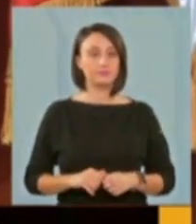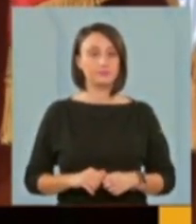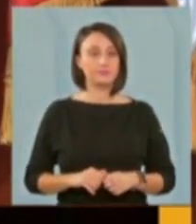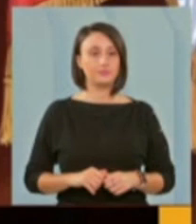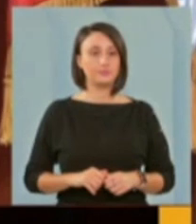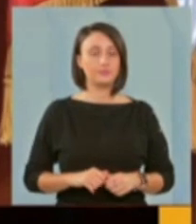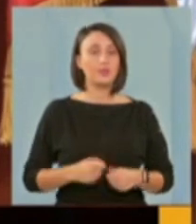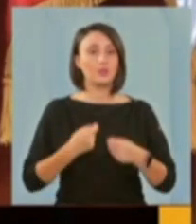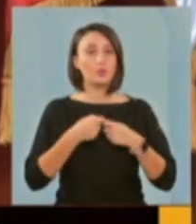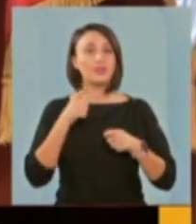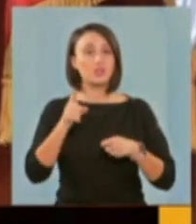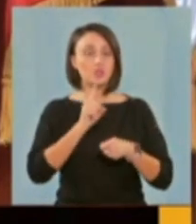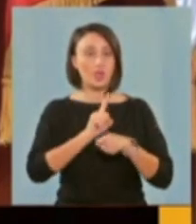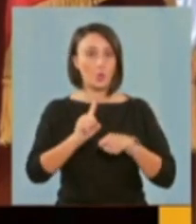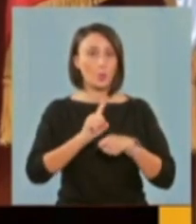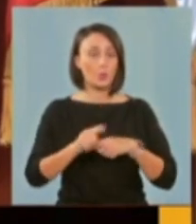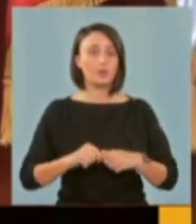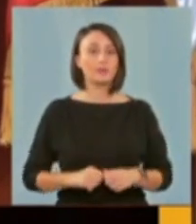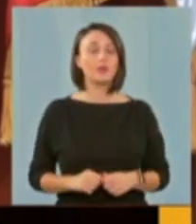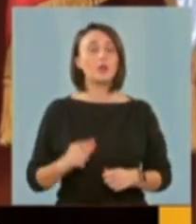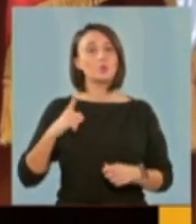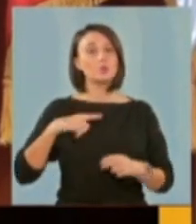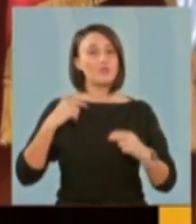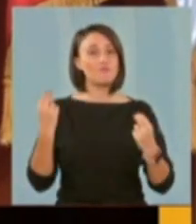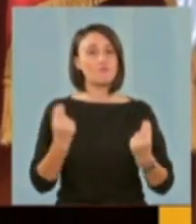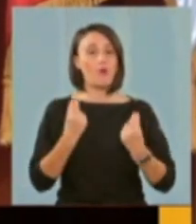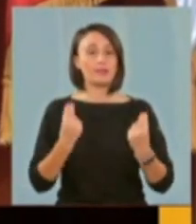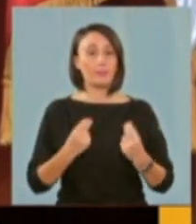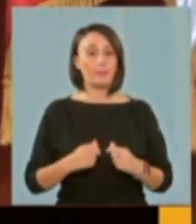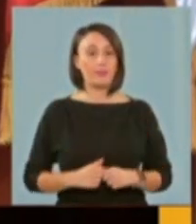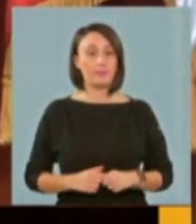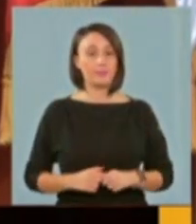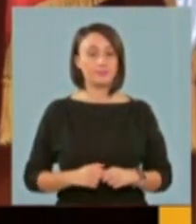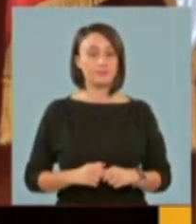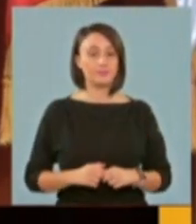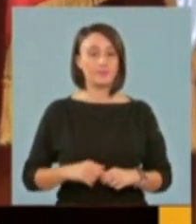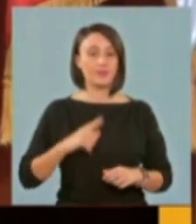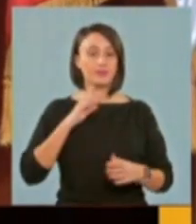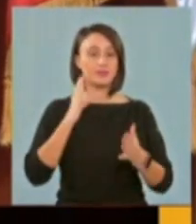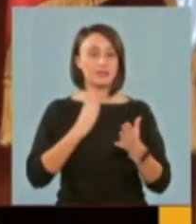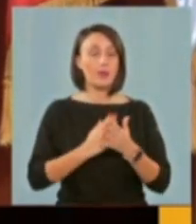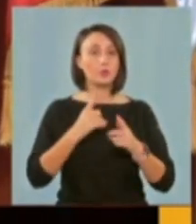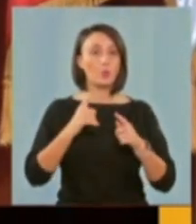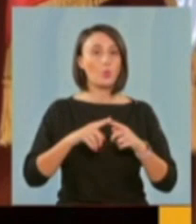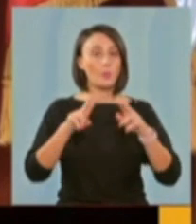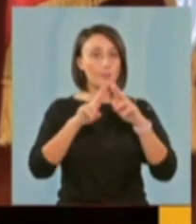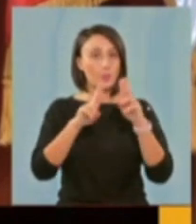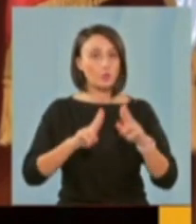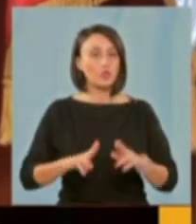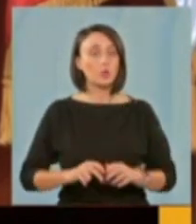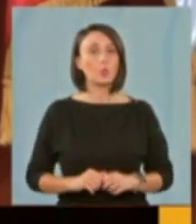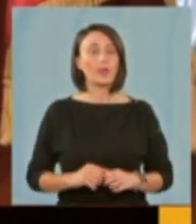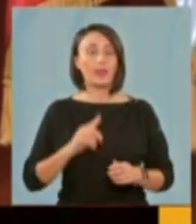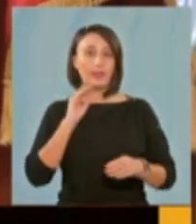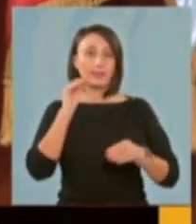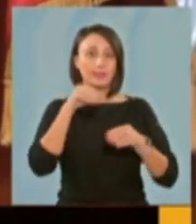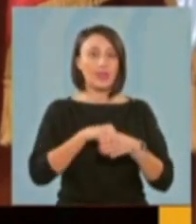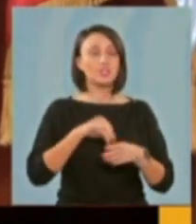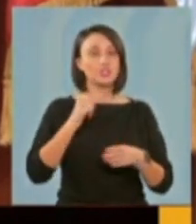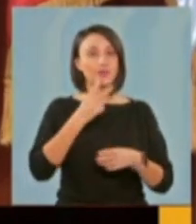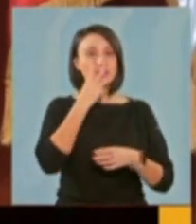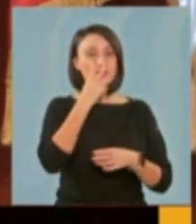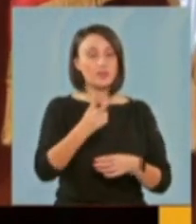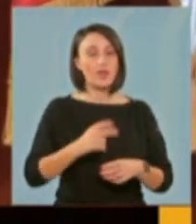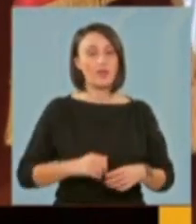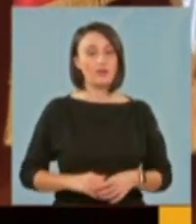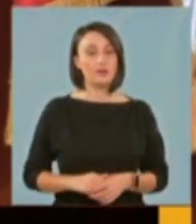Toate aceste chestiuni sunt foarte bine stabilite prin procedurile interne și veți vedea